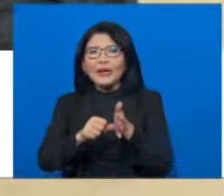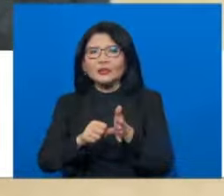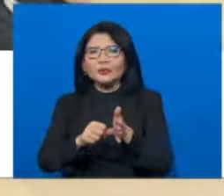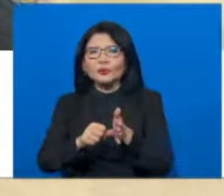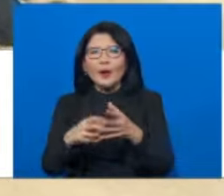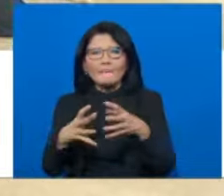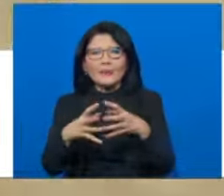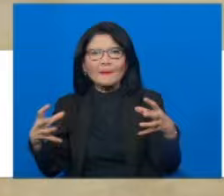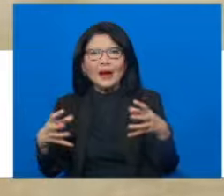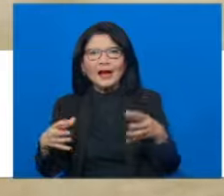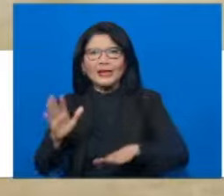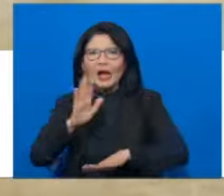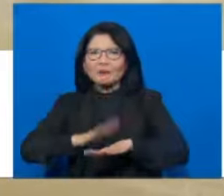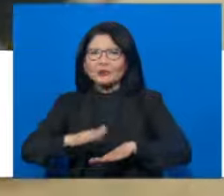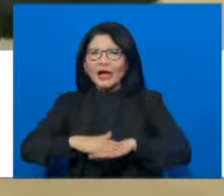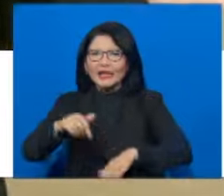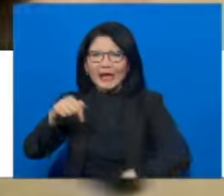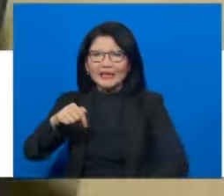karun agar